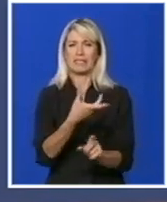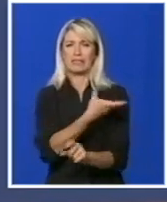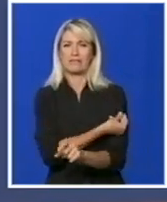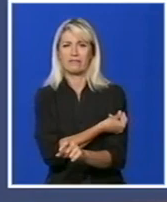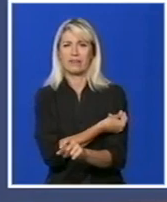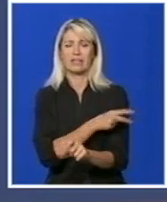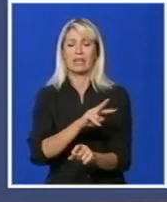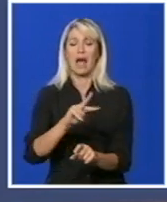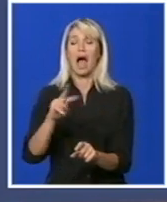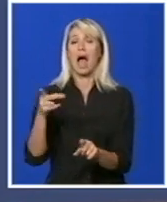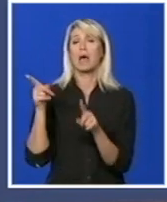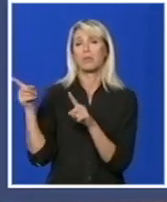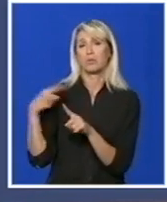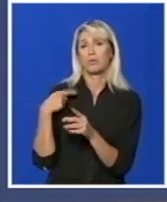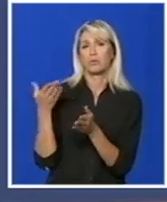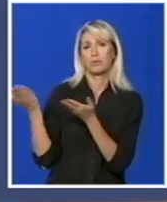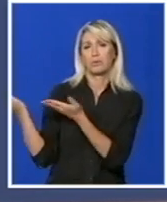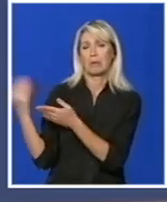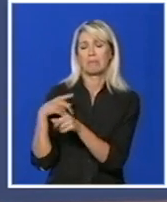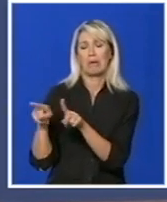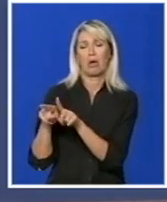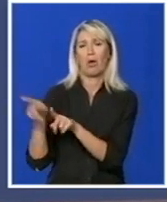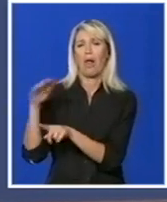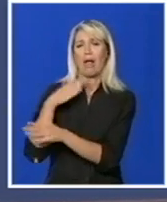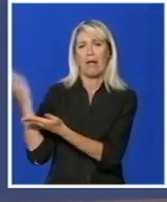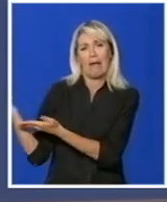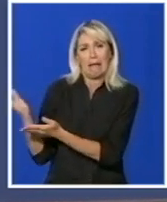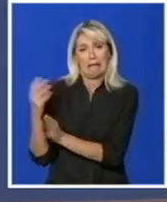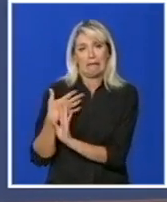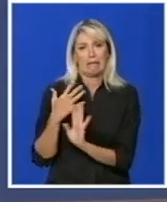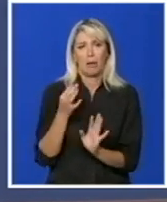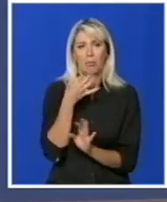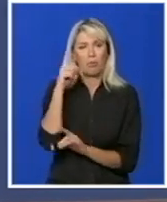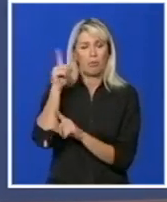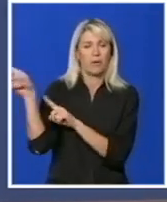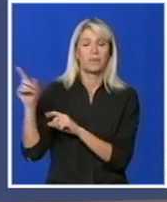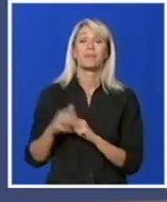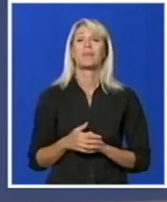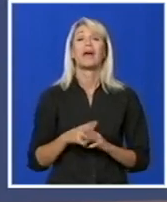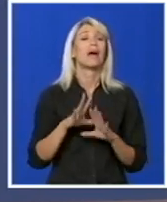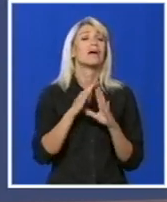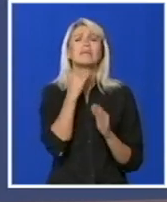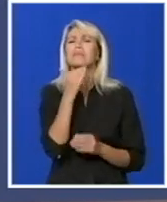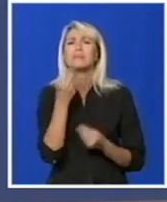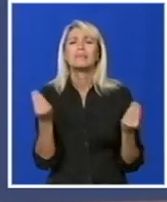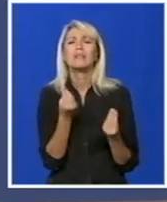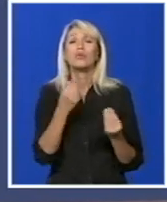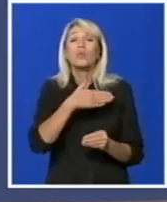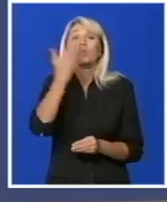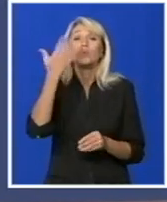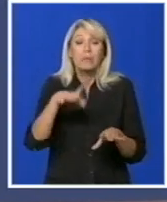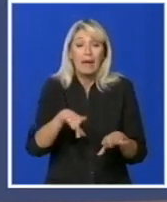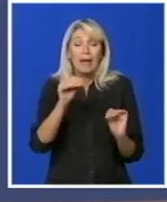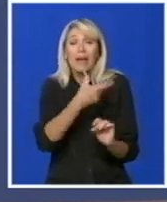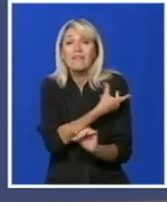koji je sigurno u tome mnogo više informisan. Dakle, svaki uspeh sa vakcinom je jedan izuzetan uspeh.